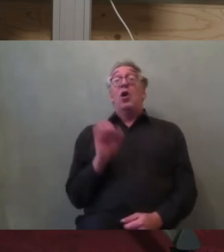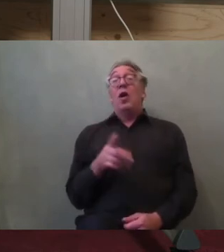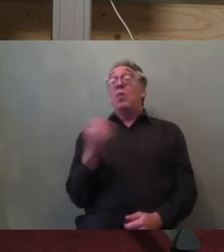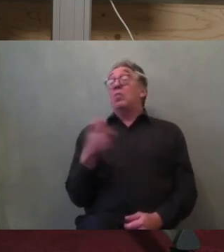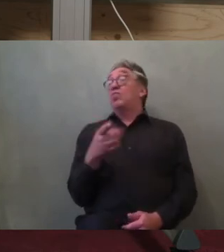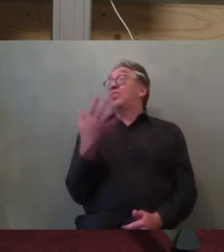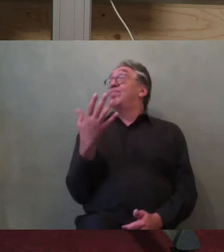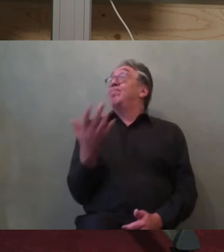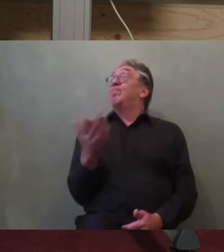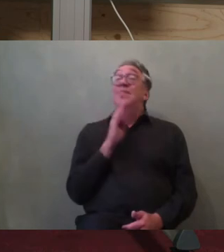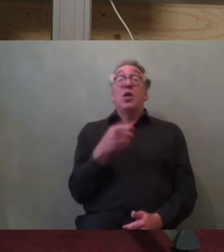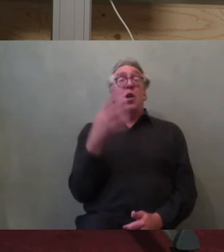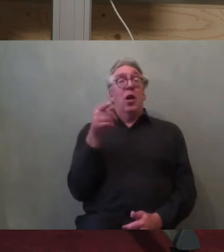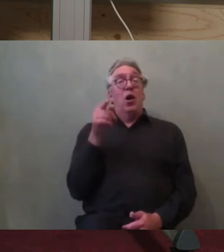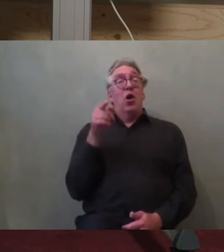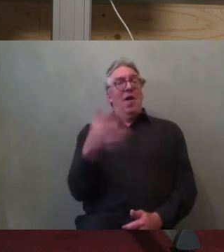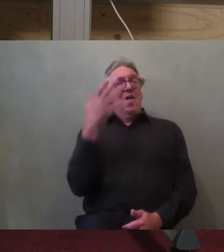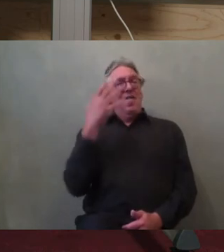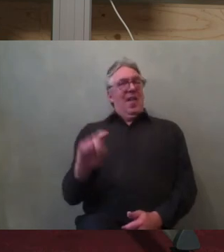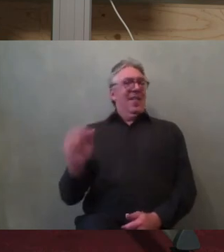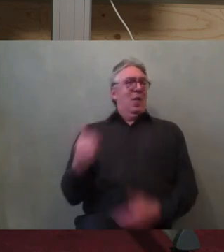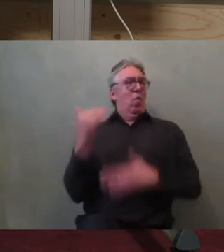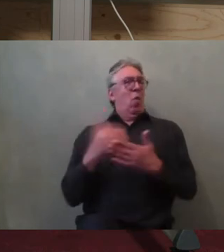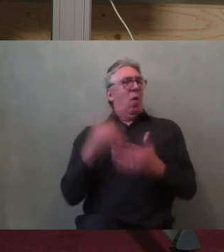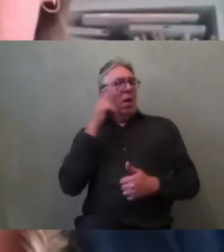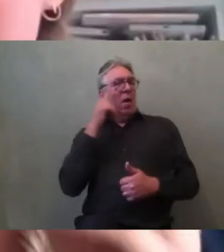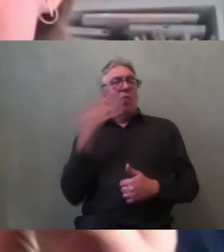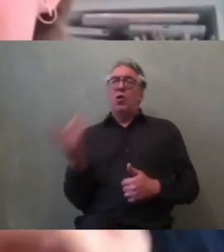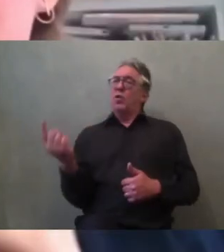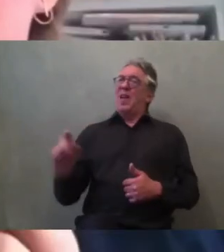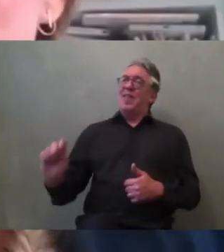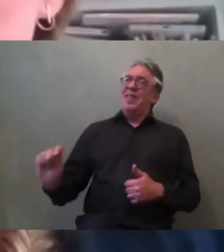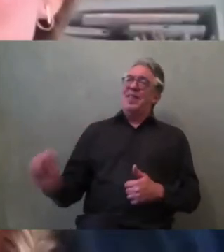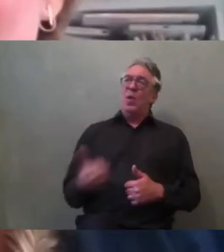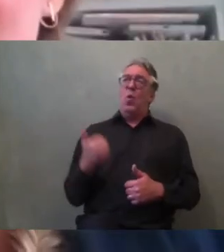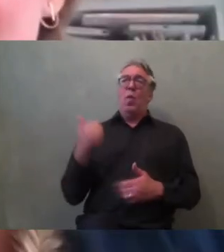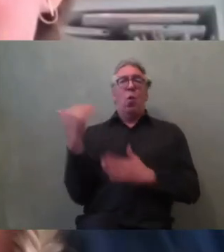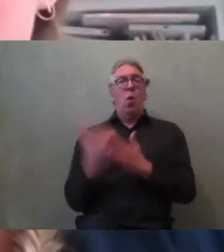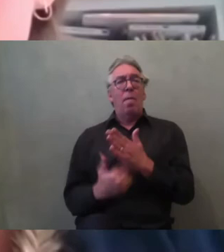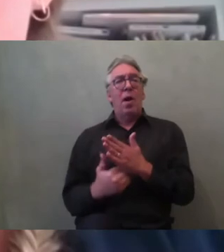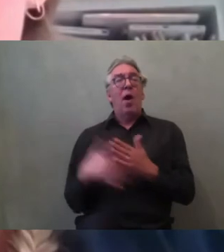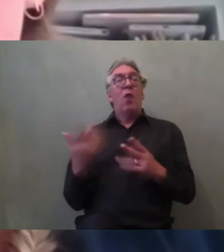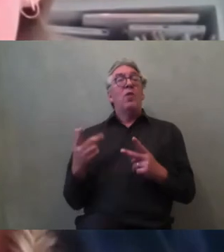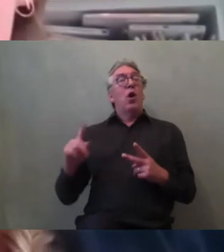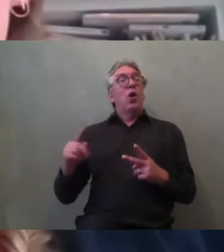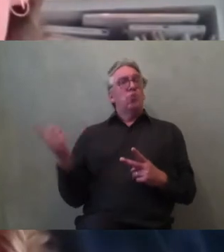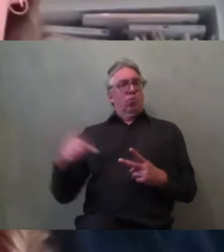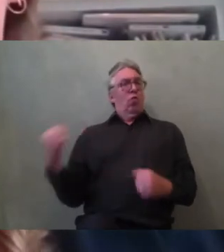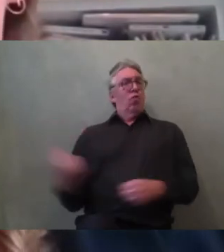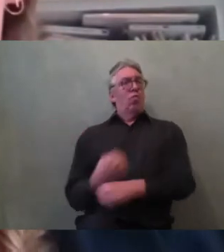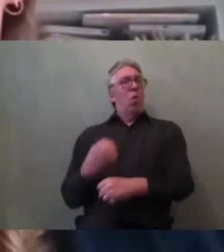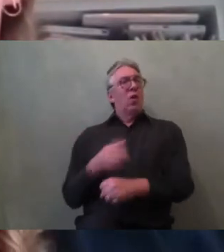gaat maken, of een nieuw programma krijgt, of een verbouwing tegemoet gaat. En ga dan dat soort momenten aangrijpen om